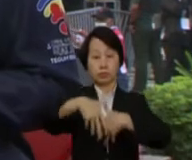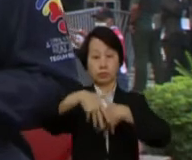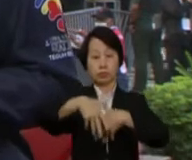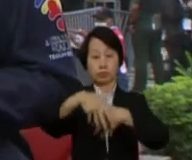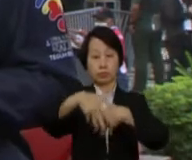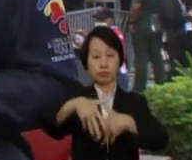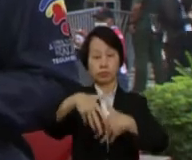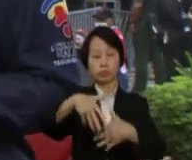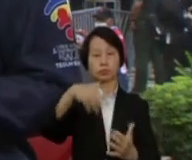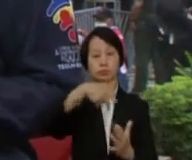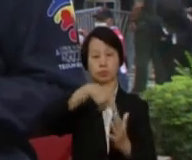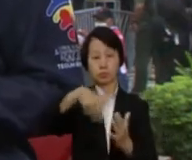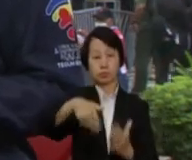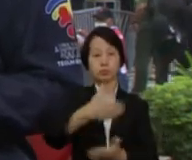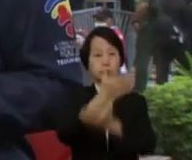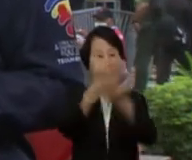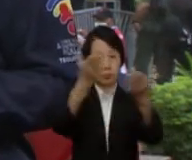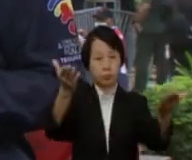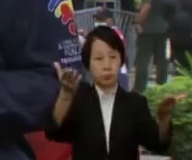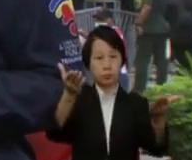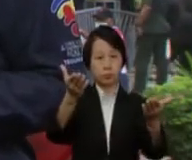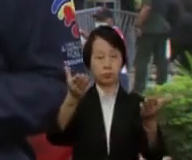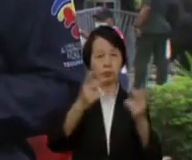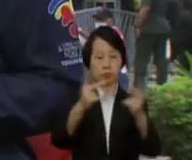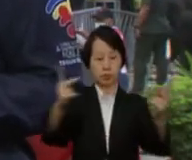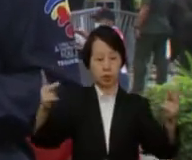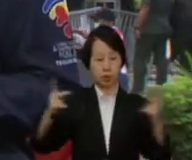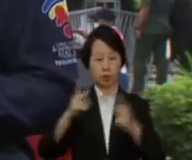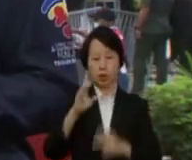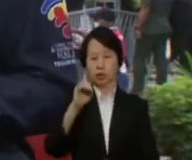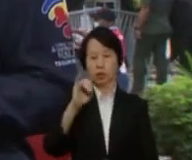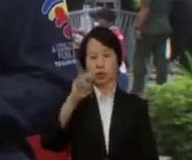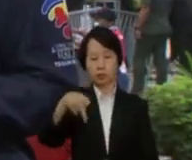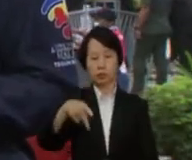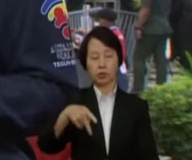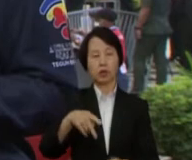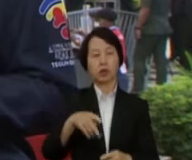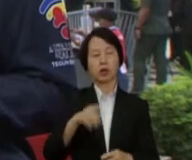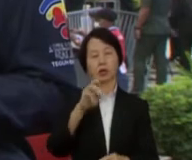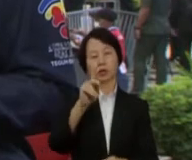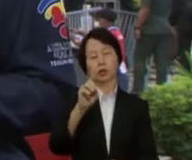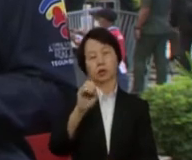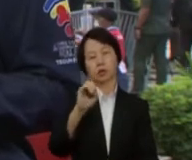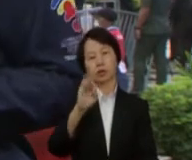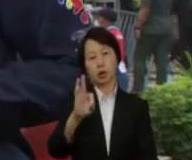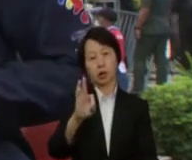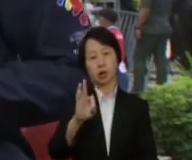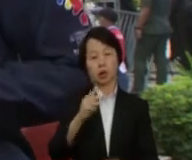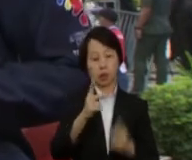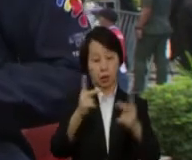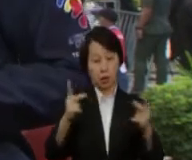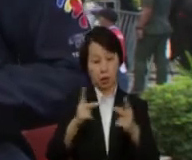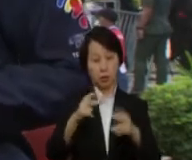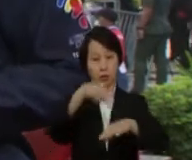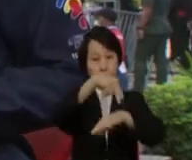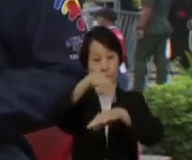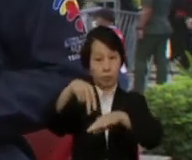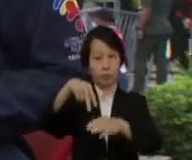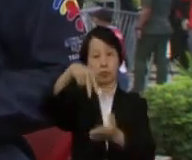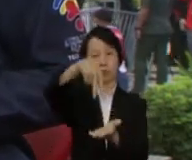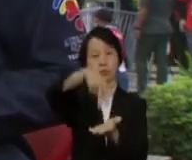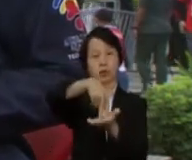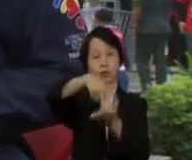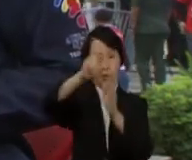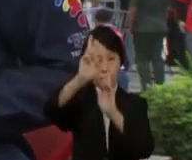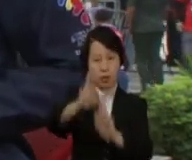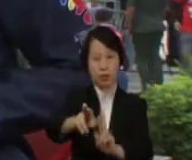utama para hadirin di kawasan div-div kenamaan akan berdiri hormat. Ya, dalam pada itu juga